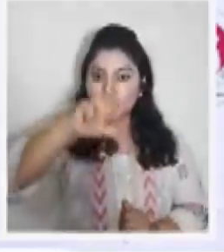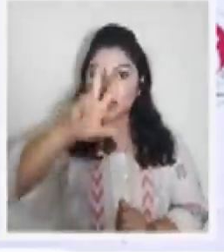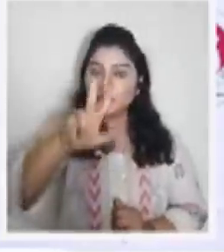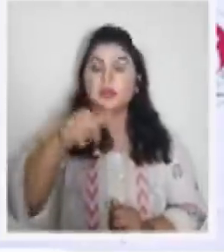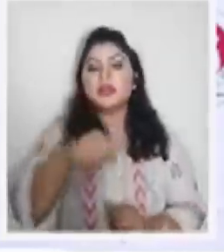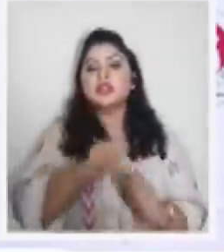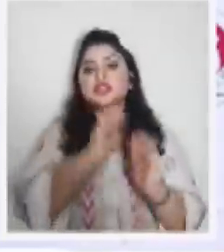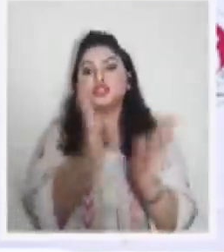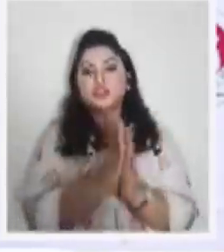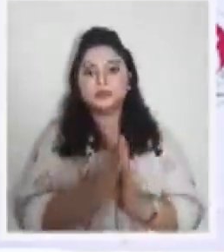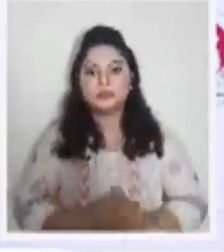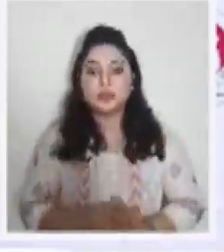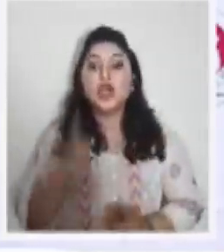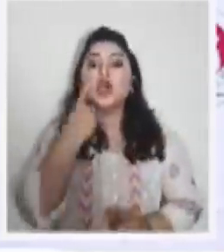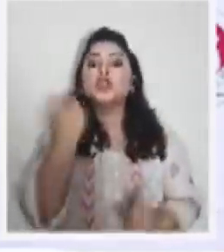98টি।